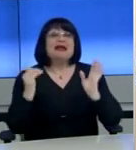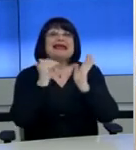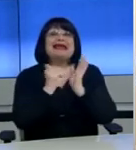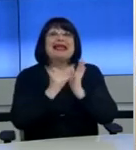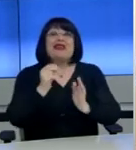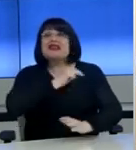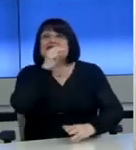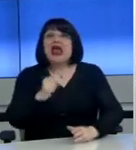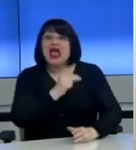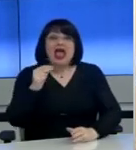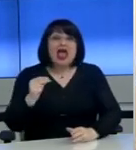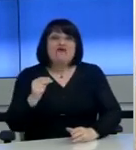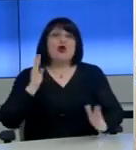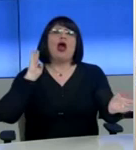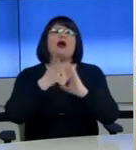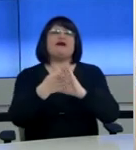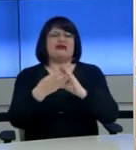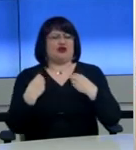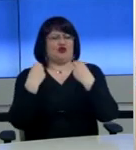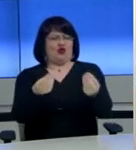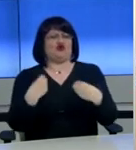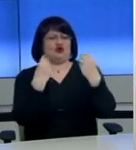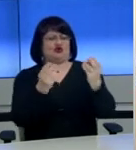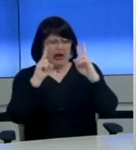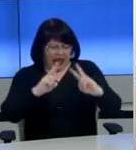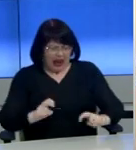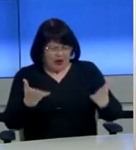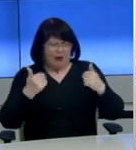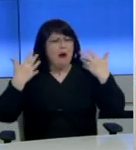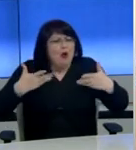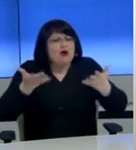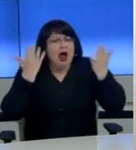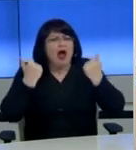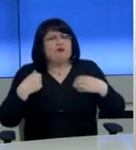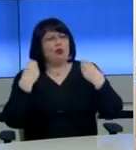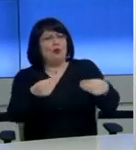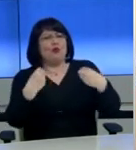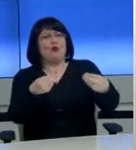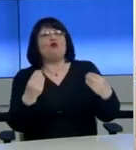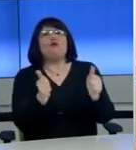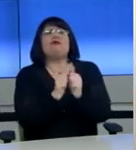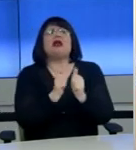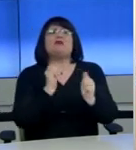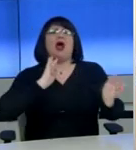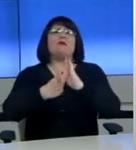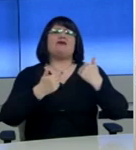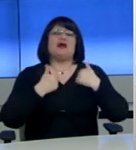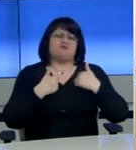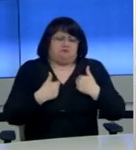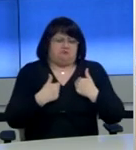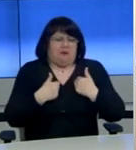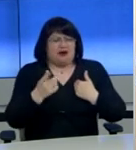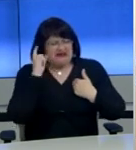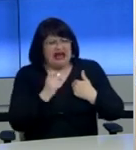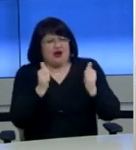ευρώ σε απευθείας αναθέσεις χωρίς κανέναν έλεγχο, χωρίς καμία λογοδοσία. Απευθείας αναθέσεις,